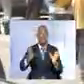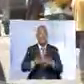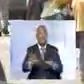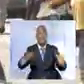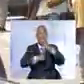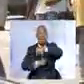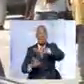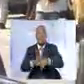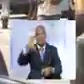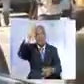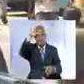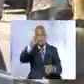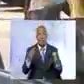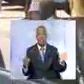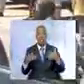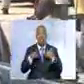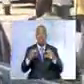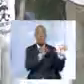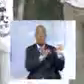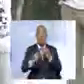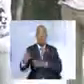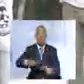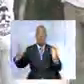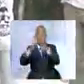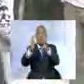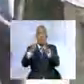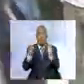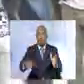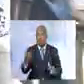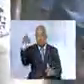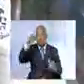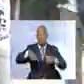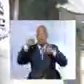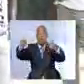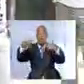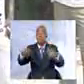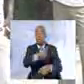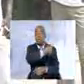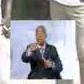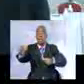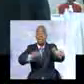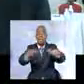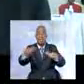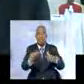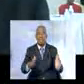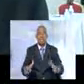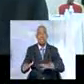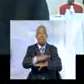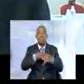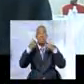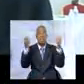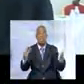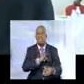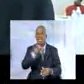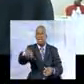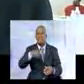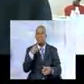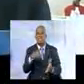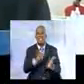et indispensables pour les rendre efficaces à réussir leurs actions auprès des populations sur le terrain. Cette formation répond